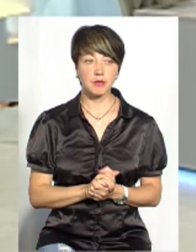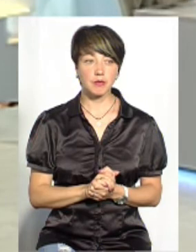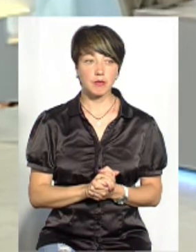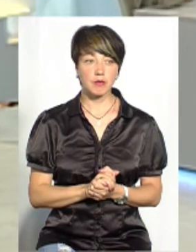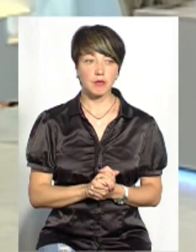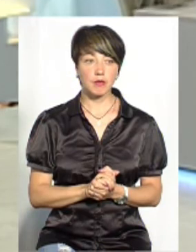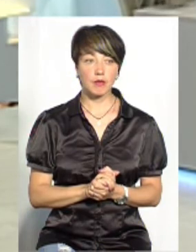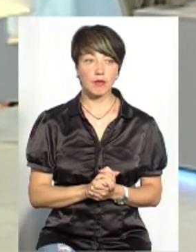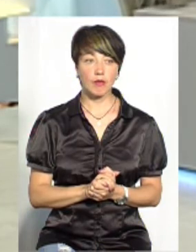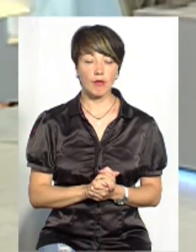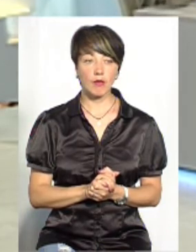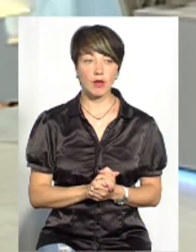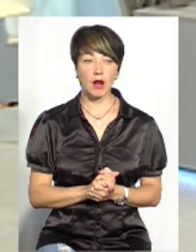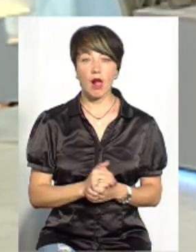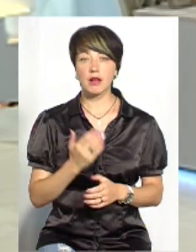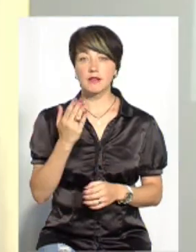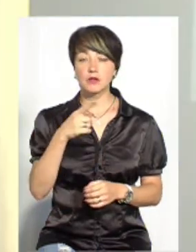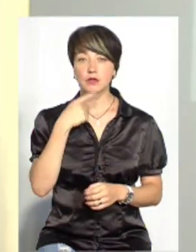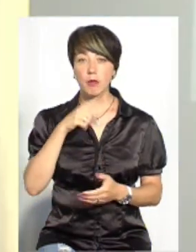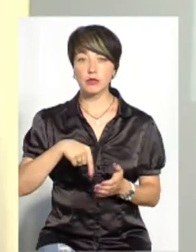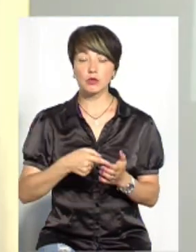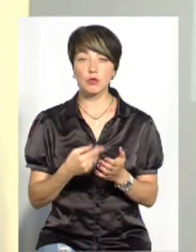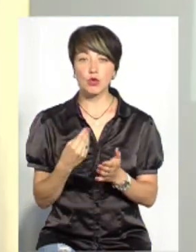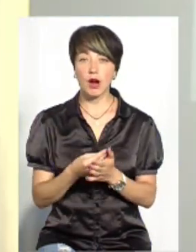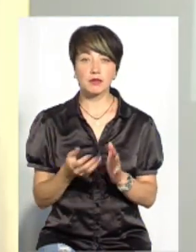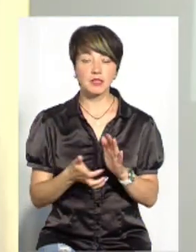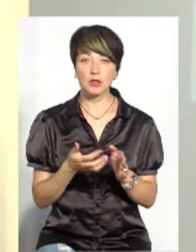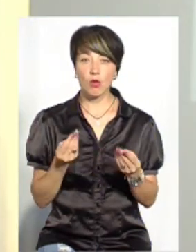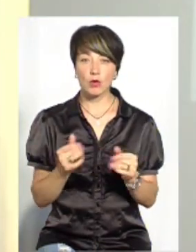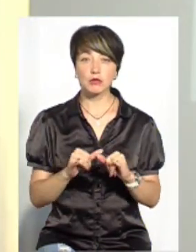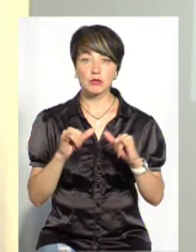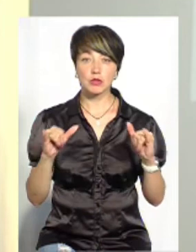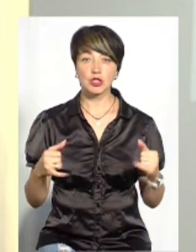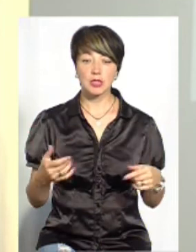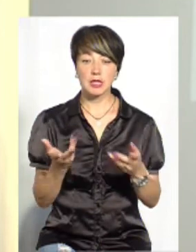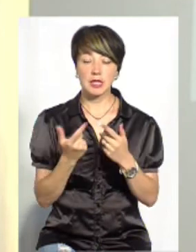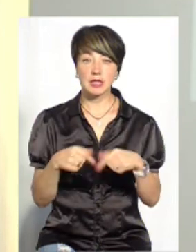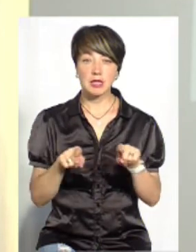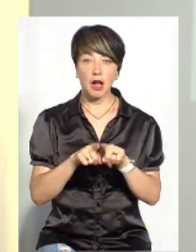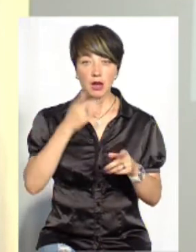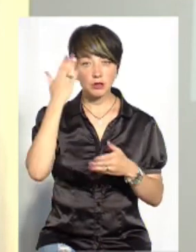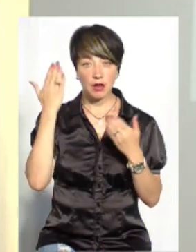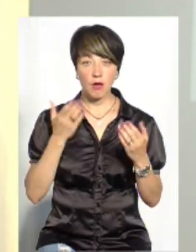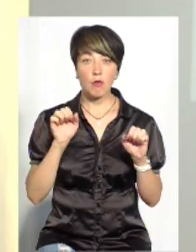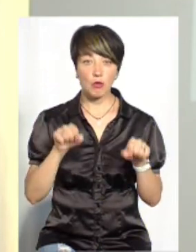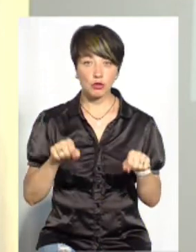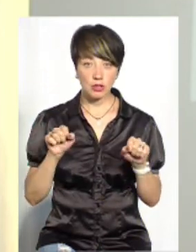що в міському бюджеті не вистачає коштів на те, щоб збільшити кількість таких атракціонів. А